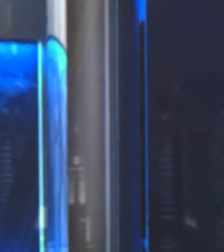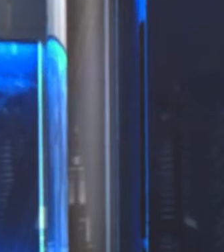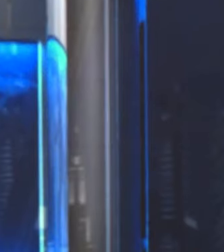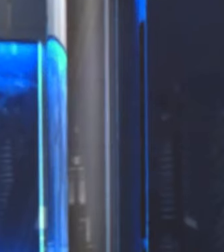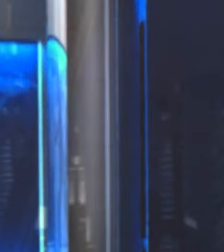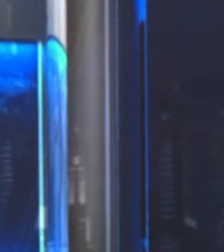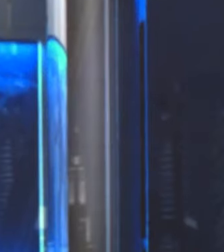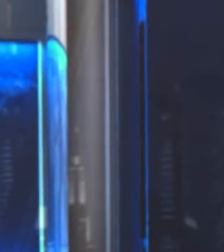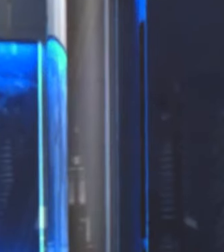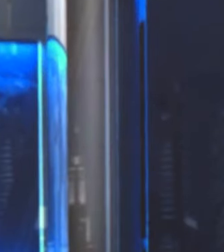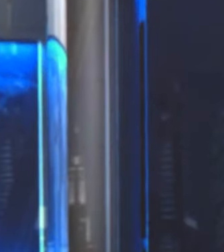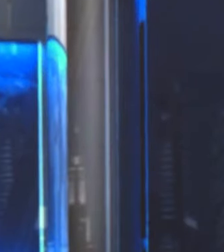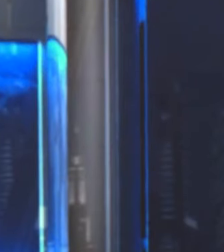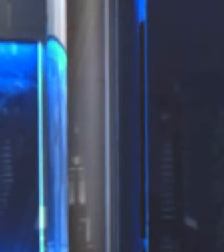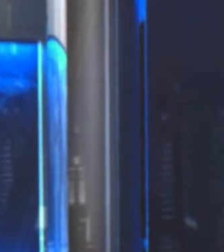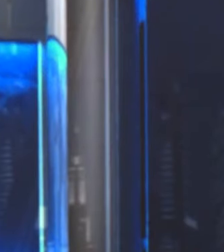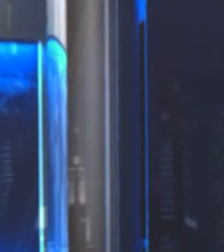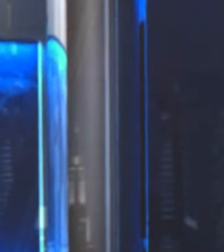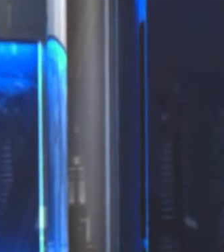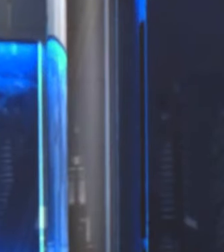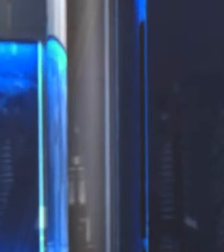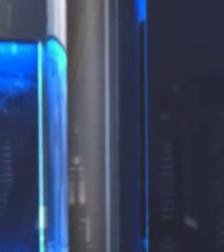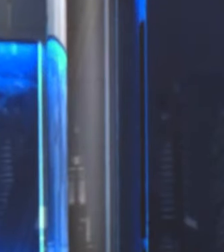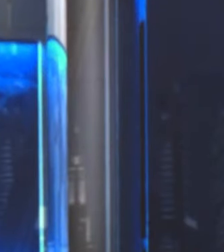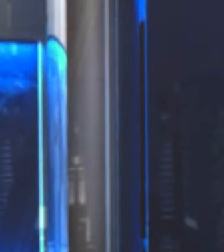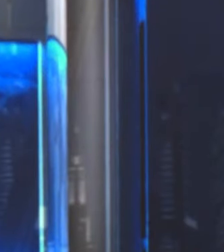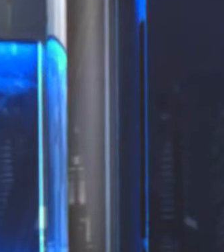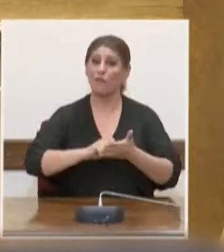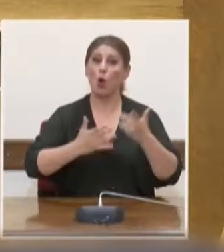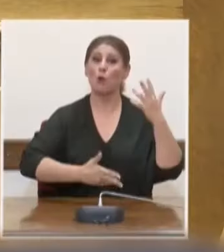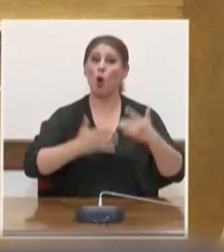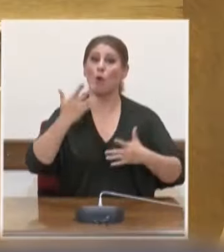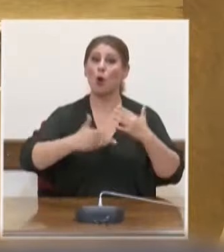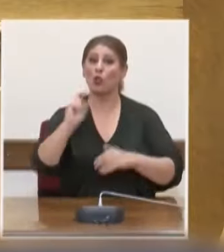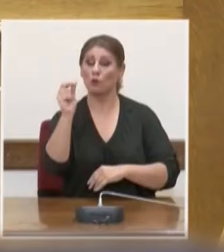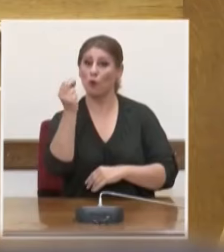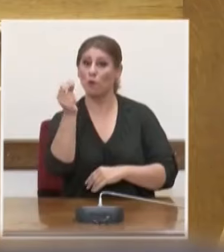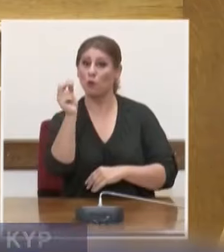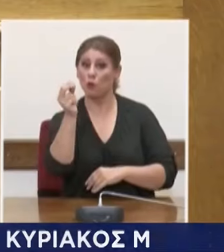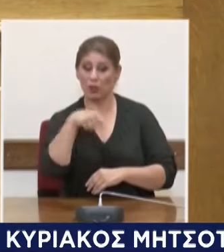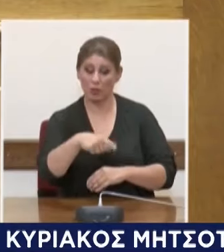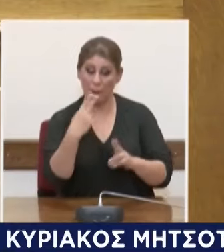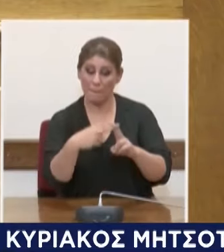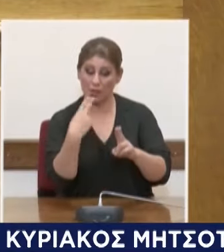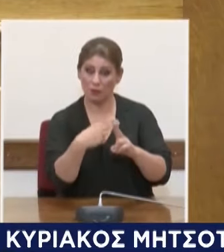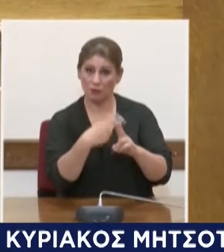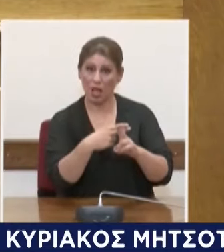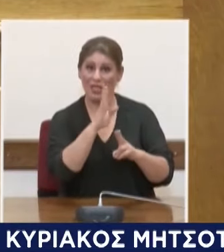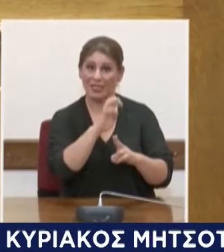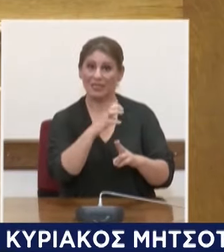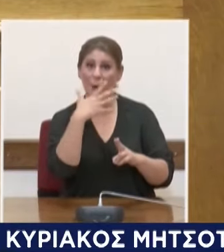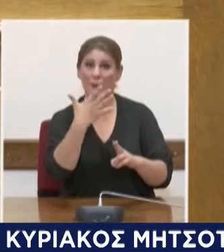πλαίσιο της προημερησίας συζήτησης για την ακρίβεια. Να ακούσουμε τι είπανε πριν από λίγο. 45 δισεκατομμύρια ευρώ